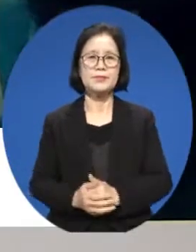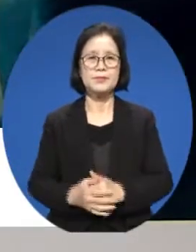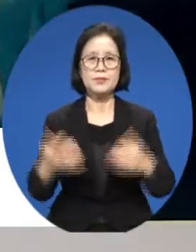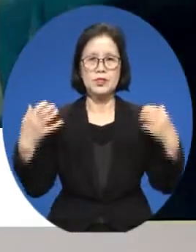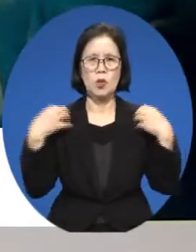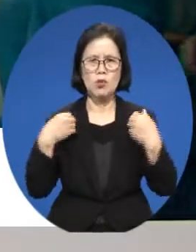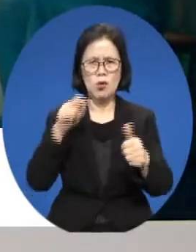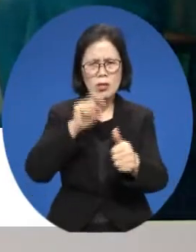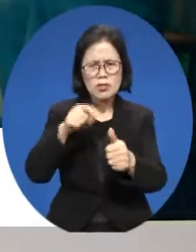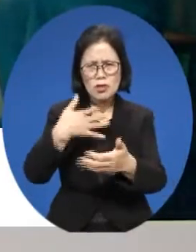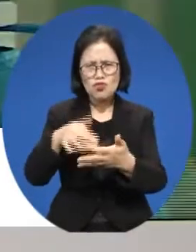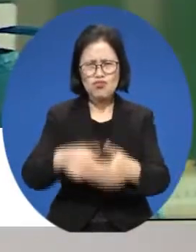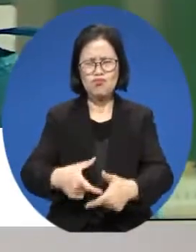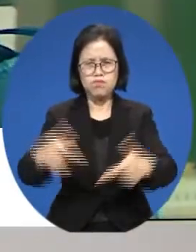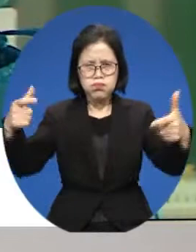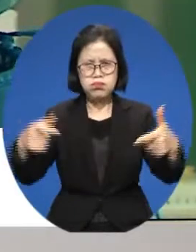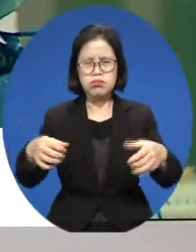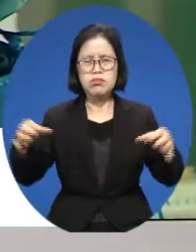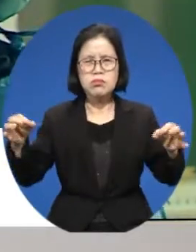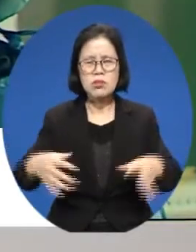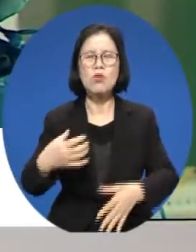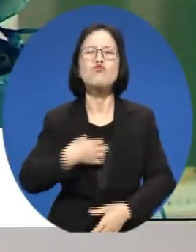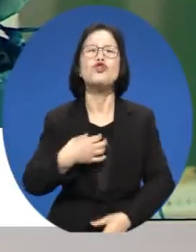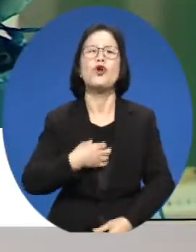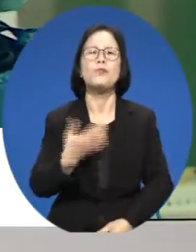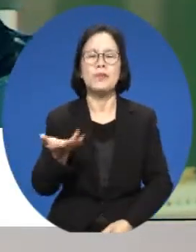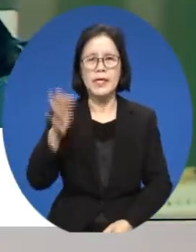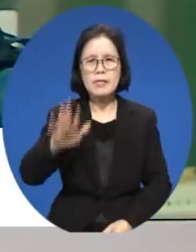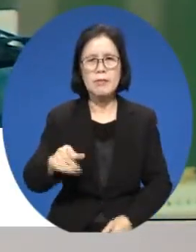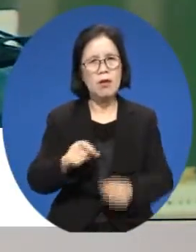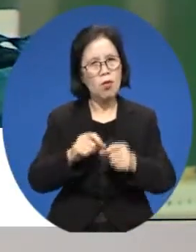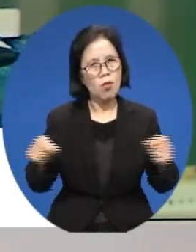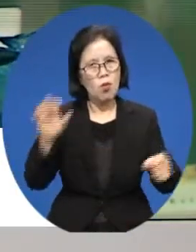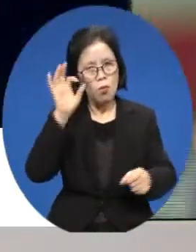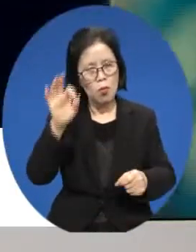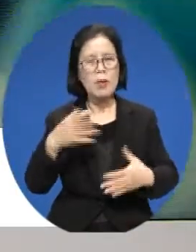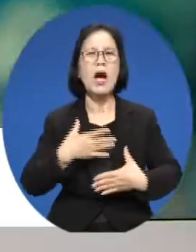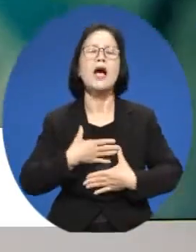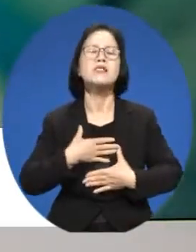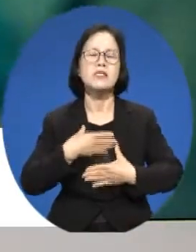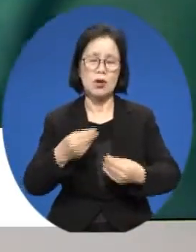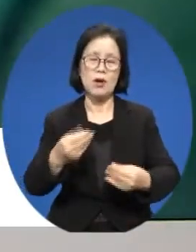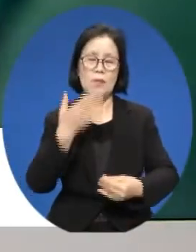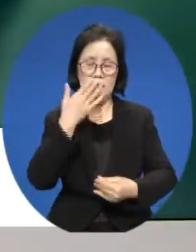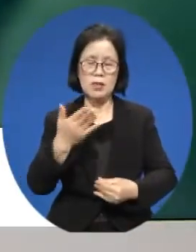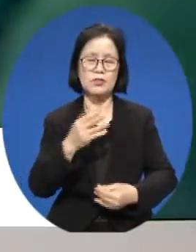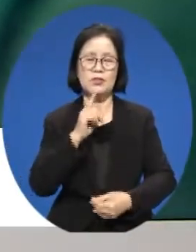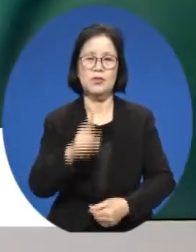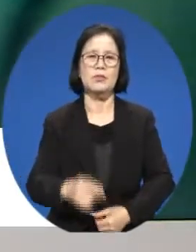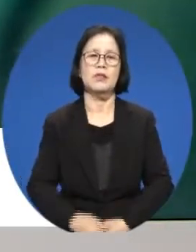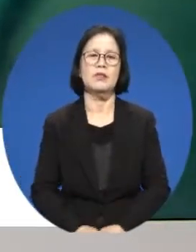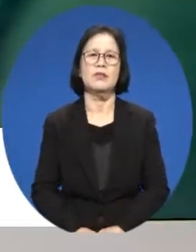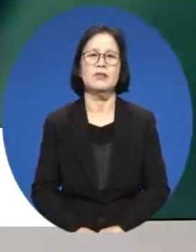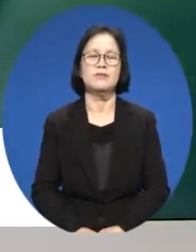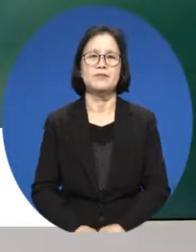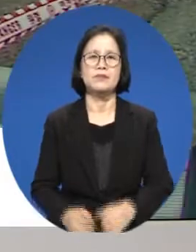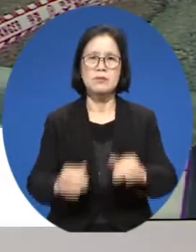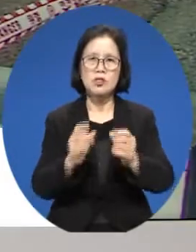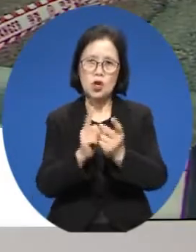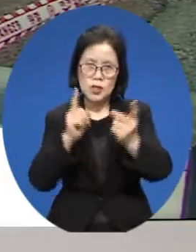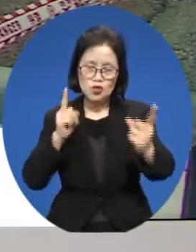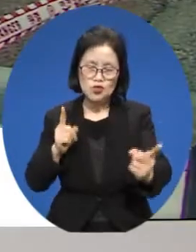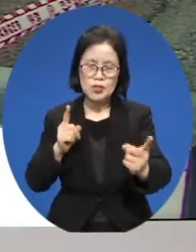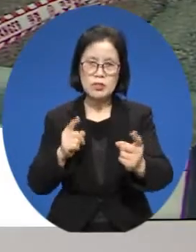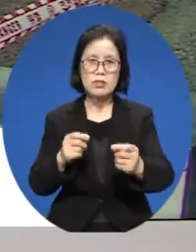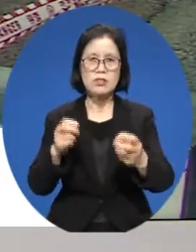정부는 확진자 수 폭증이 단기적으로는 위험하지만 장기적으로는 안정화에 기여할 수 있다고 보고 있습니다. 사회적 거리두기